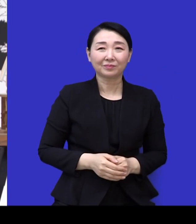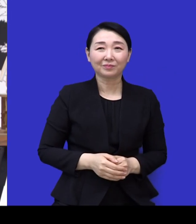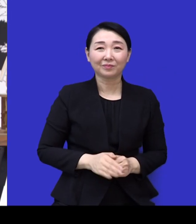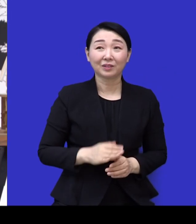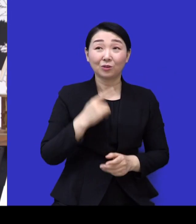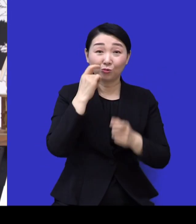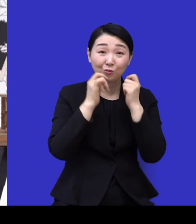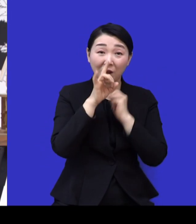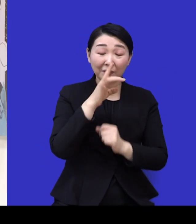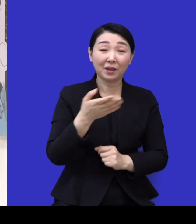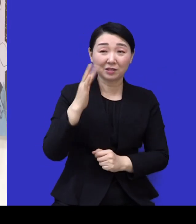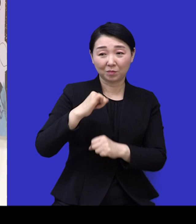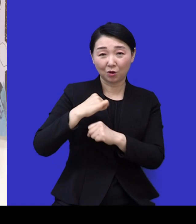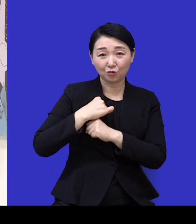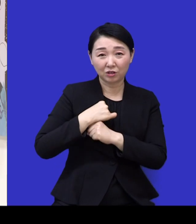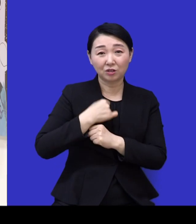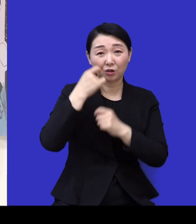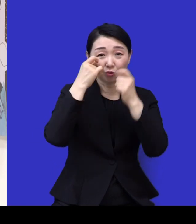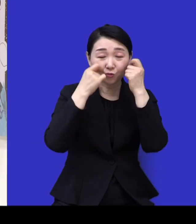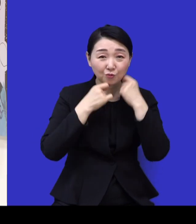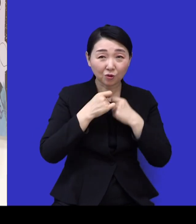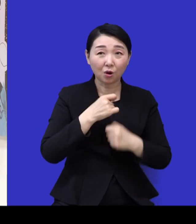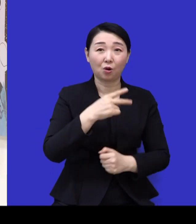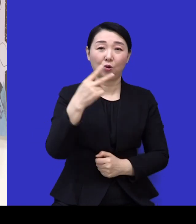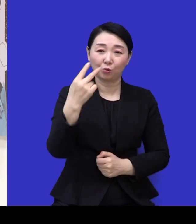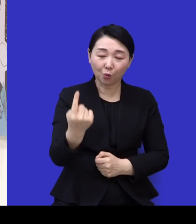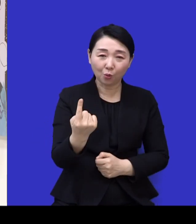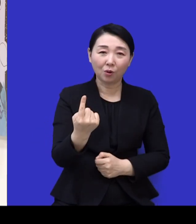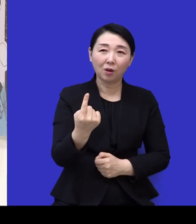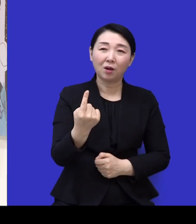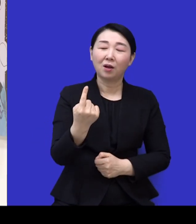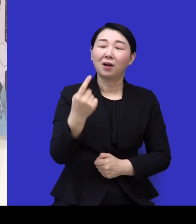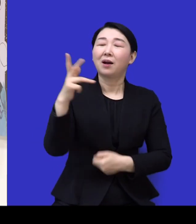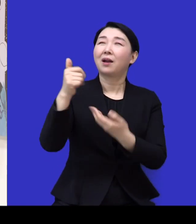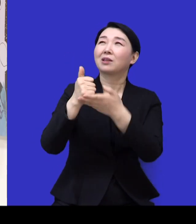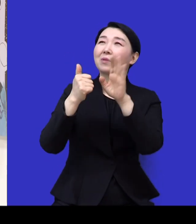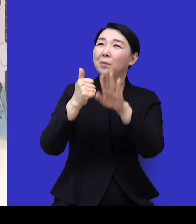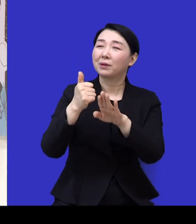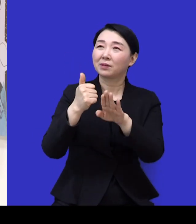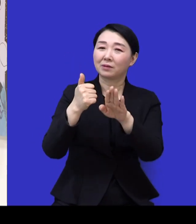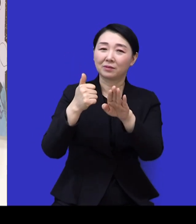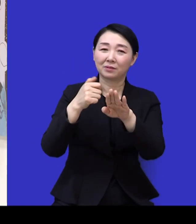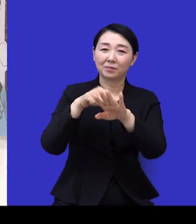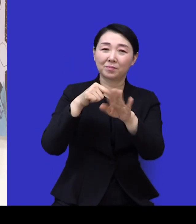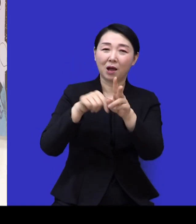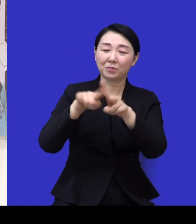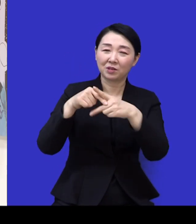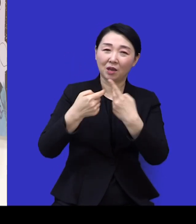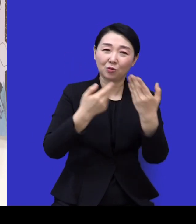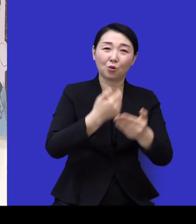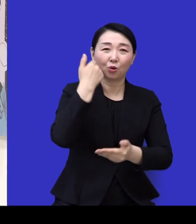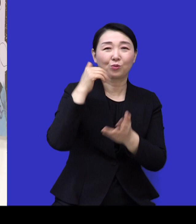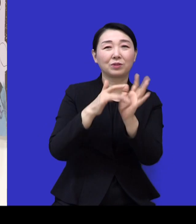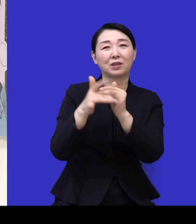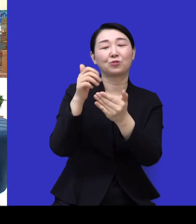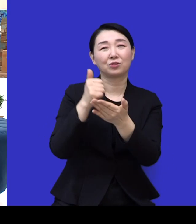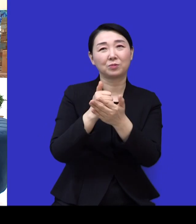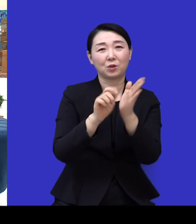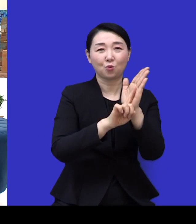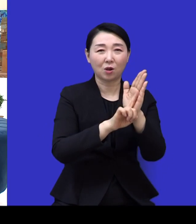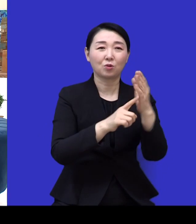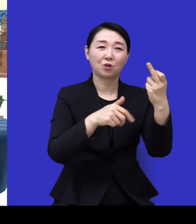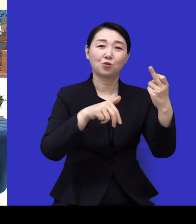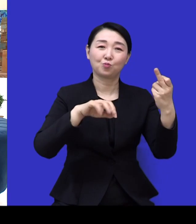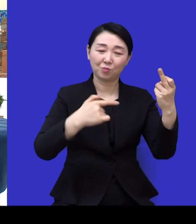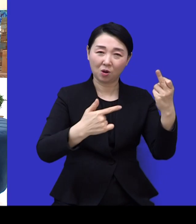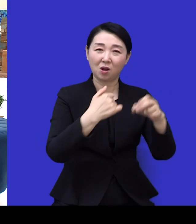되지만 군인이 그런데 늘 울어도 그분 앞에서 그 마음을 이해해 주시는 분은 예수님이 이런 광고들을 12편을 만들어서 군에